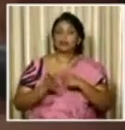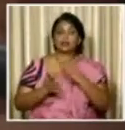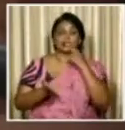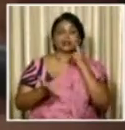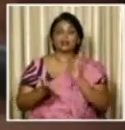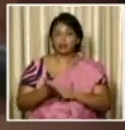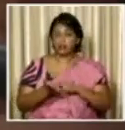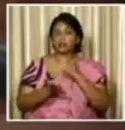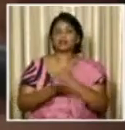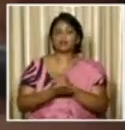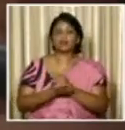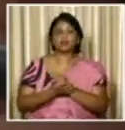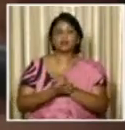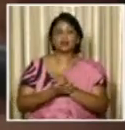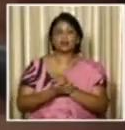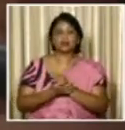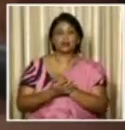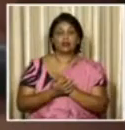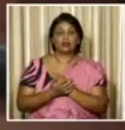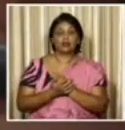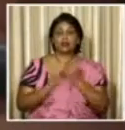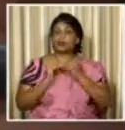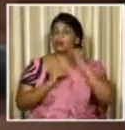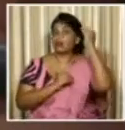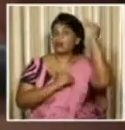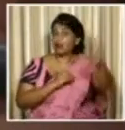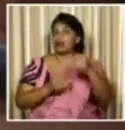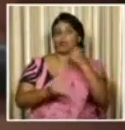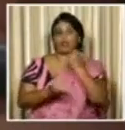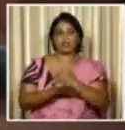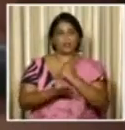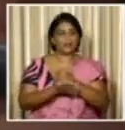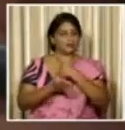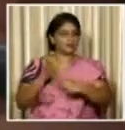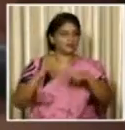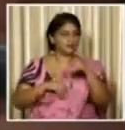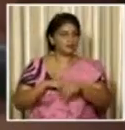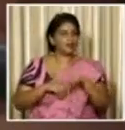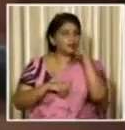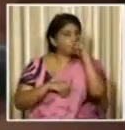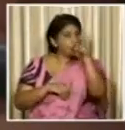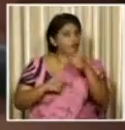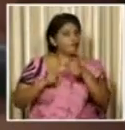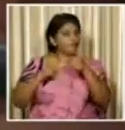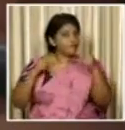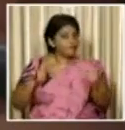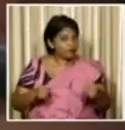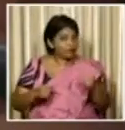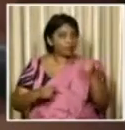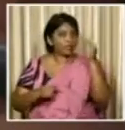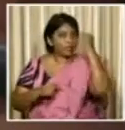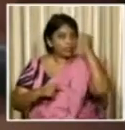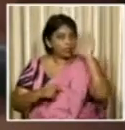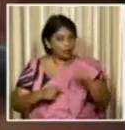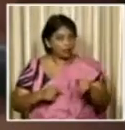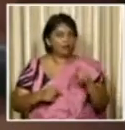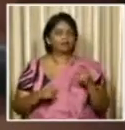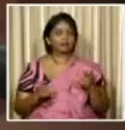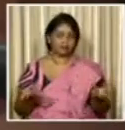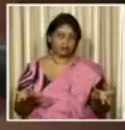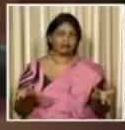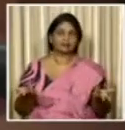kiyanne mehemai. E welawa gapa kattarak ne. Anagatha tepal chandaya. Oba meka viruddha lesa salakanne nam මොනවද